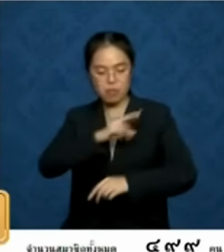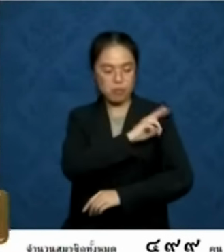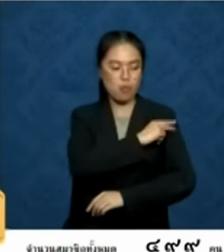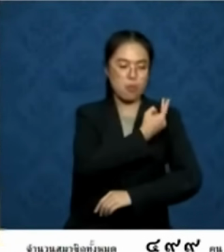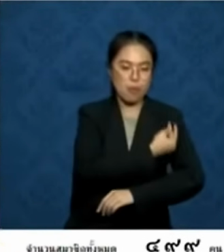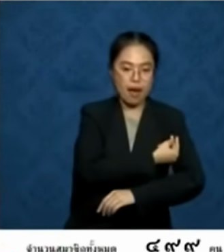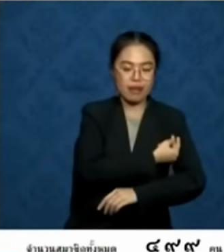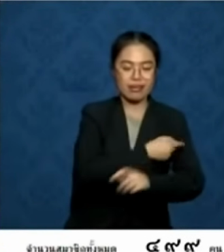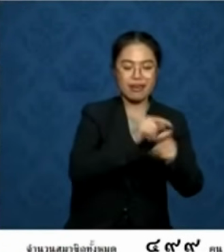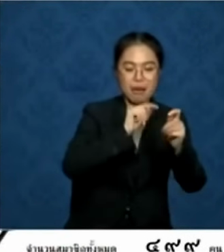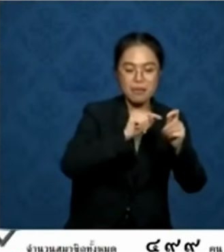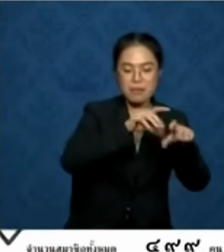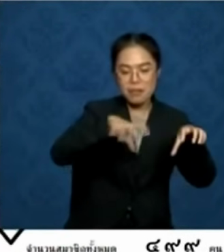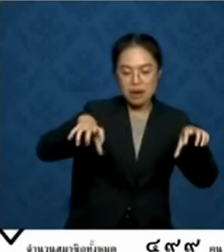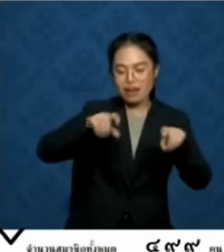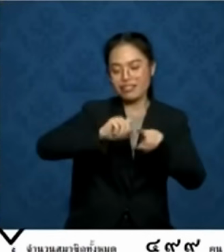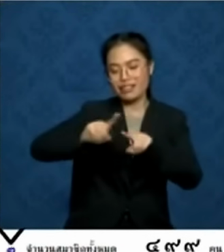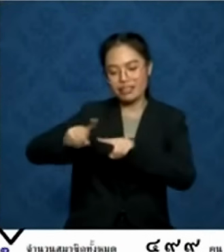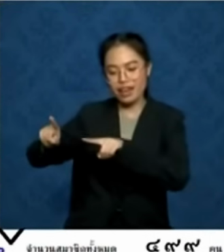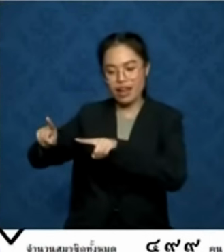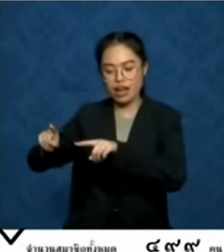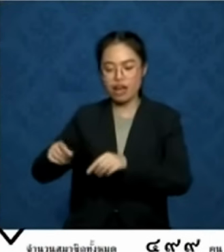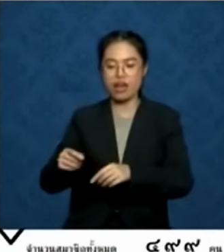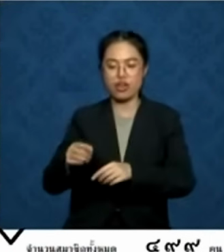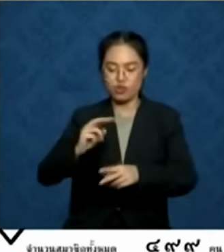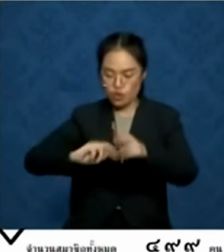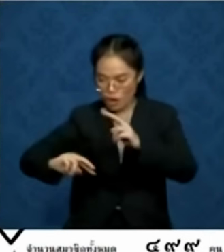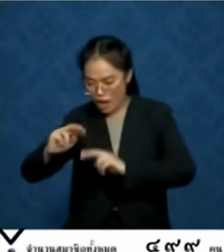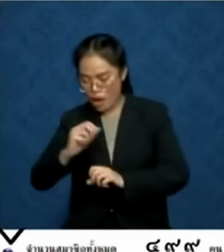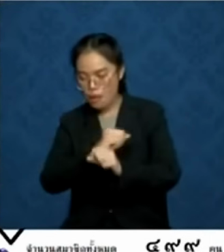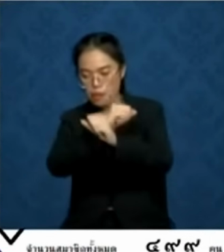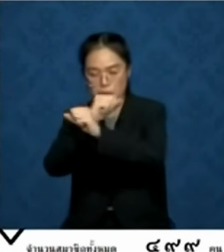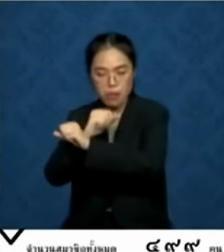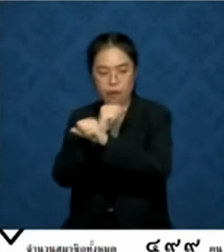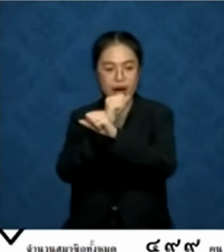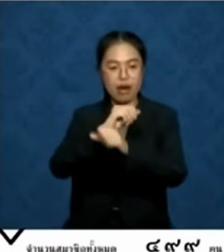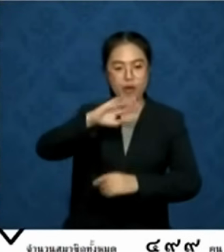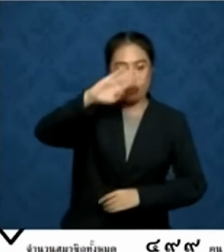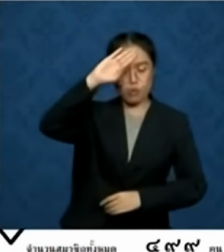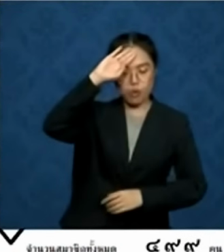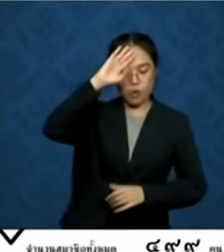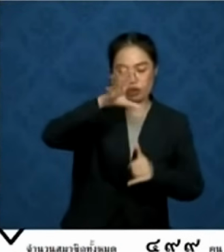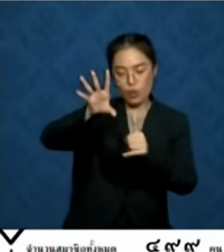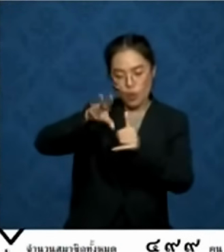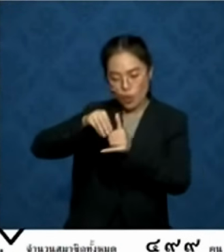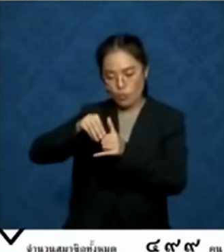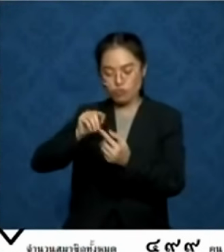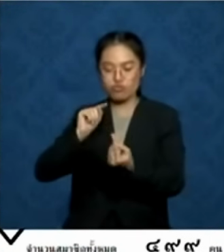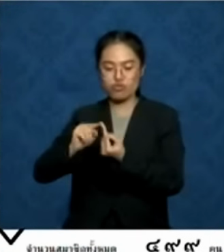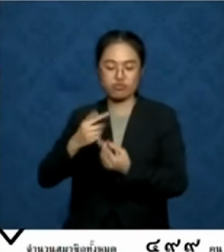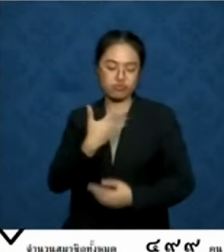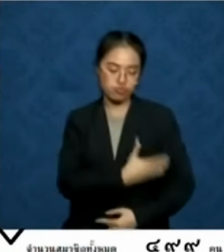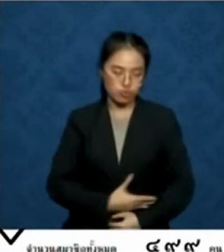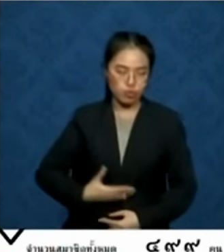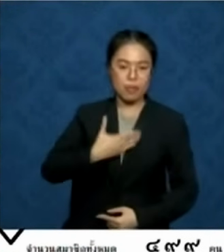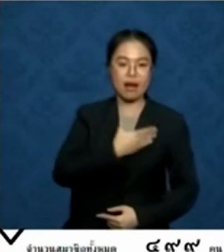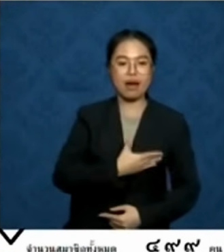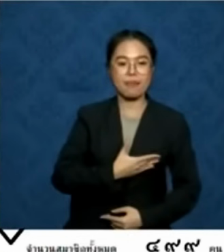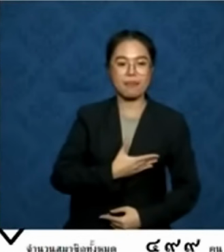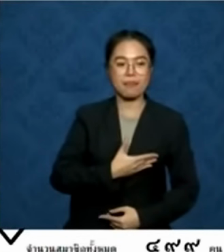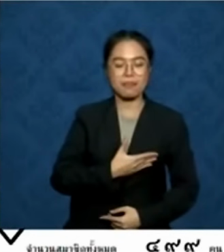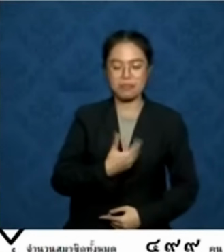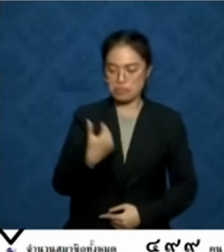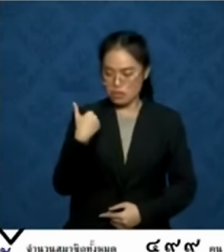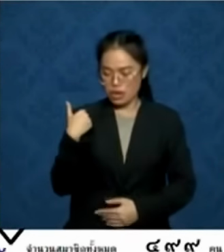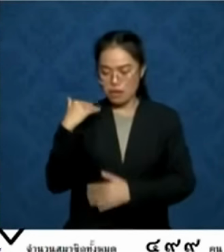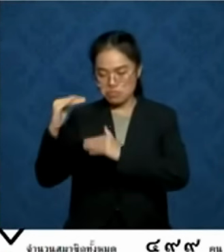าระบบระวังป้องกันควบคุมโรคและภัยสุขภาพผ่านกลไกระดับชุมชนโดย